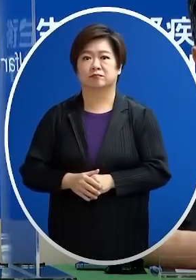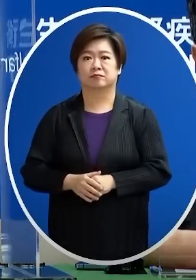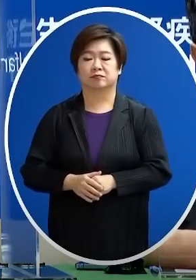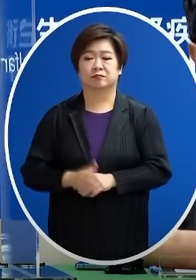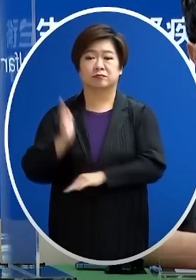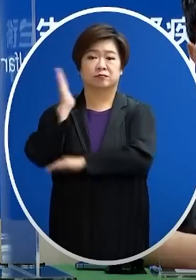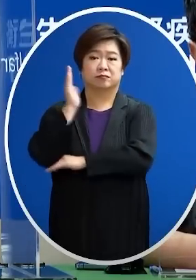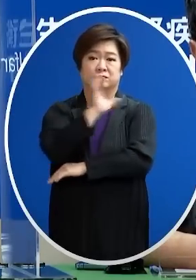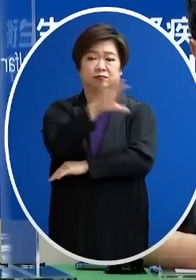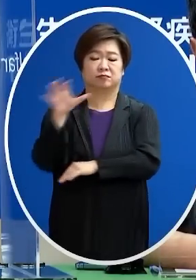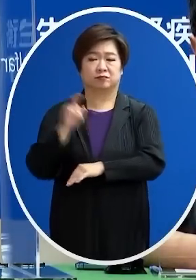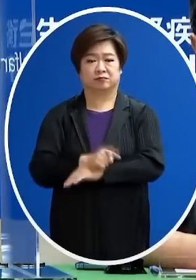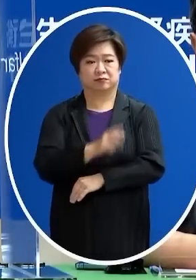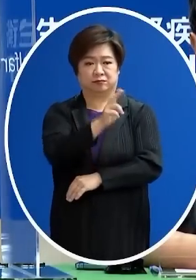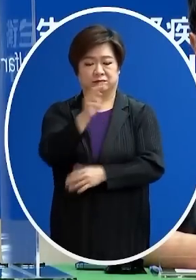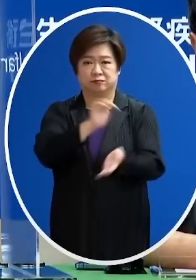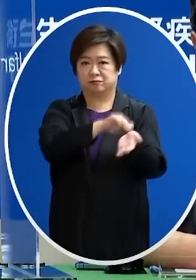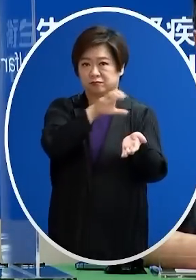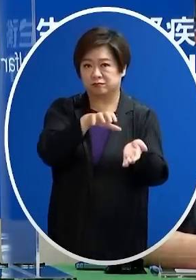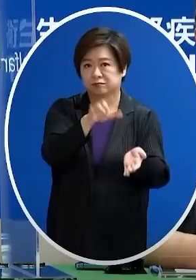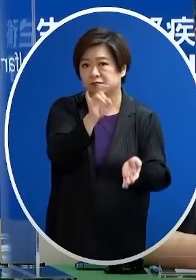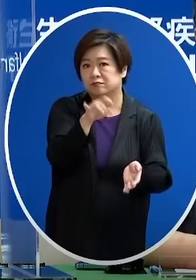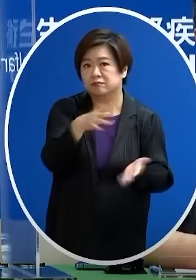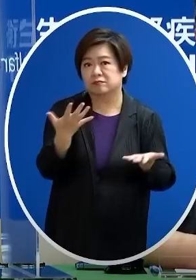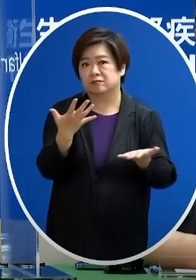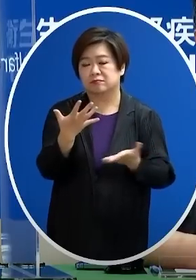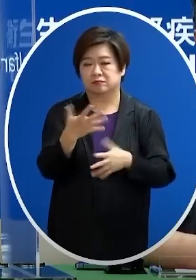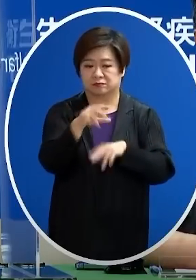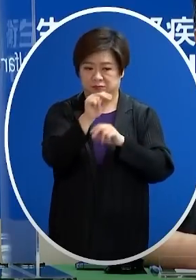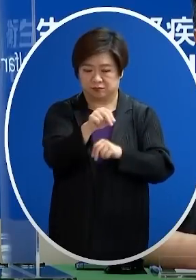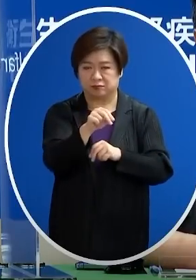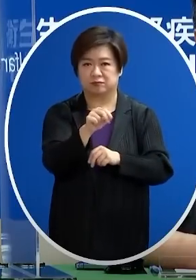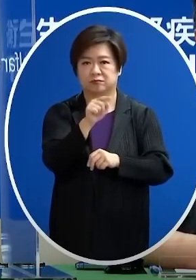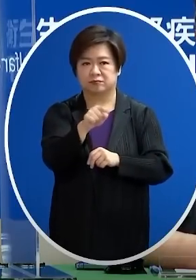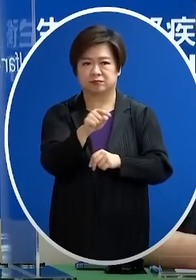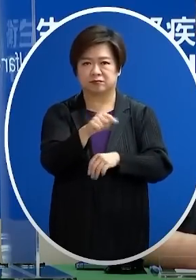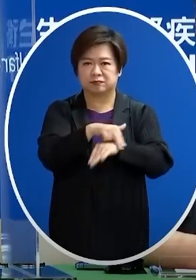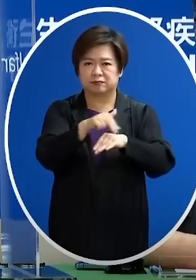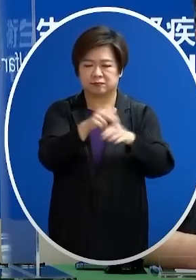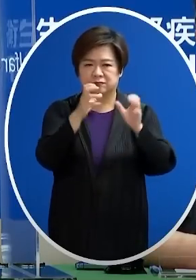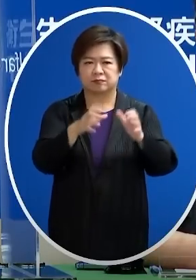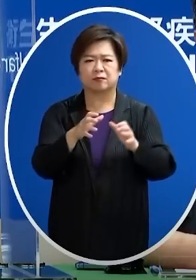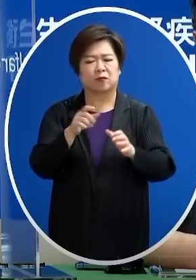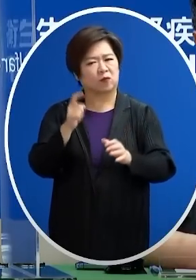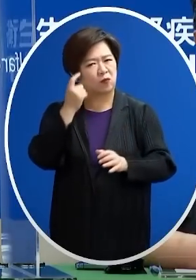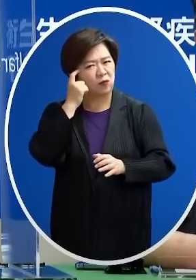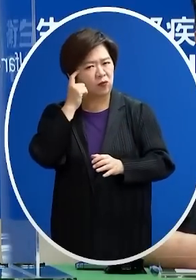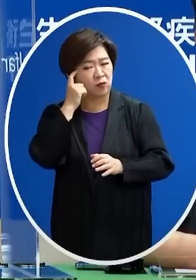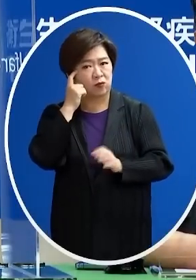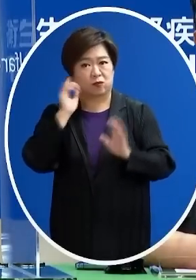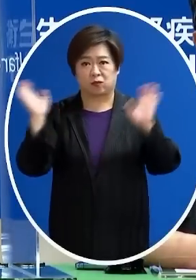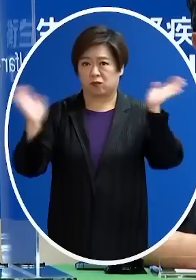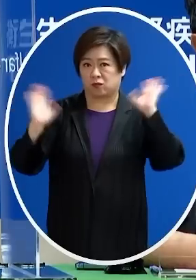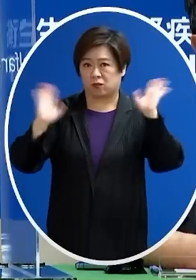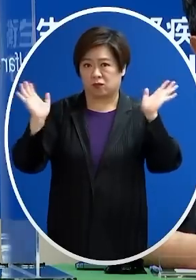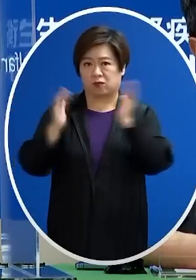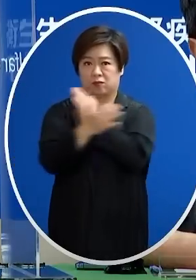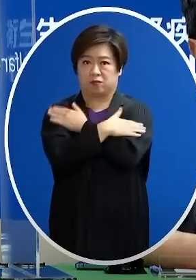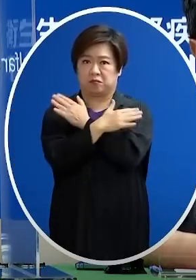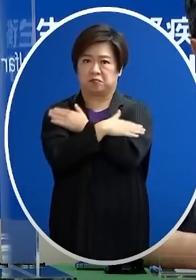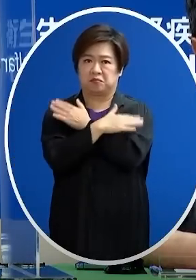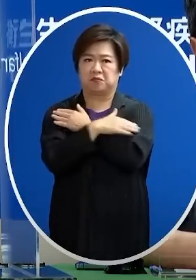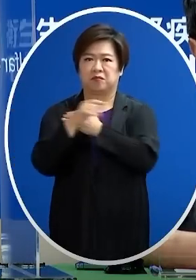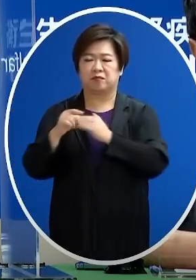安排指定合约医疗院所，那设立接种站我们该考虑，因为这是幼儿，这幼儿基本上都一定是